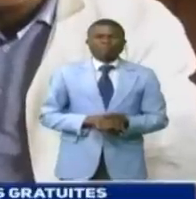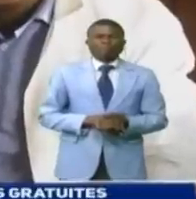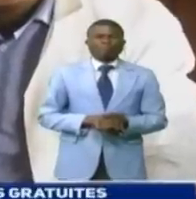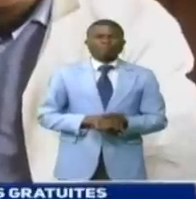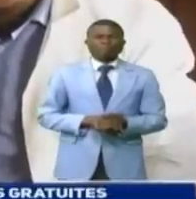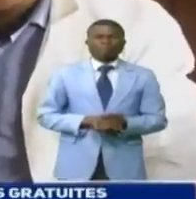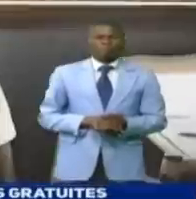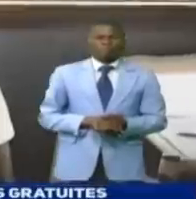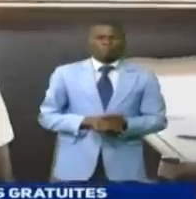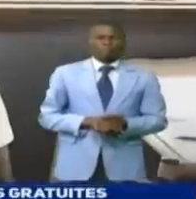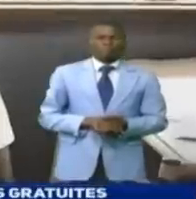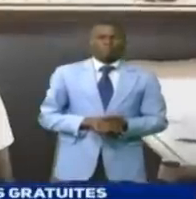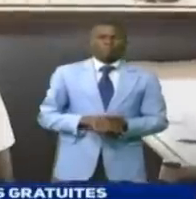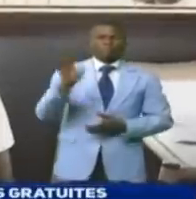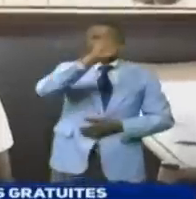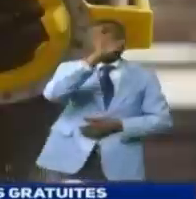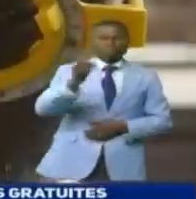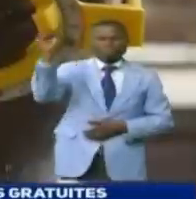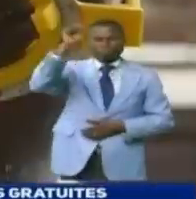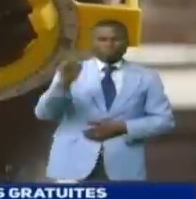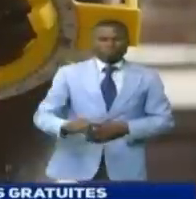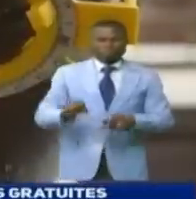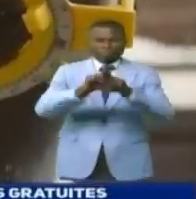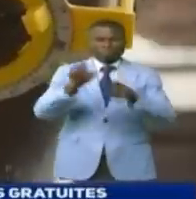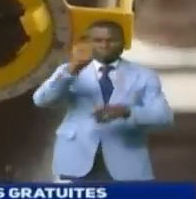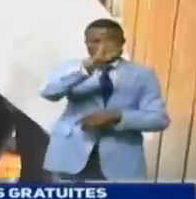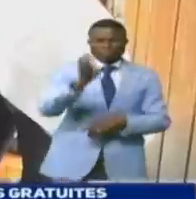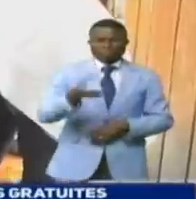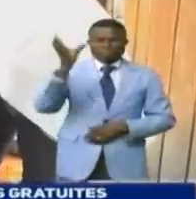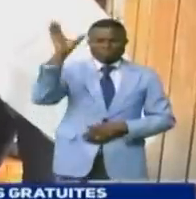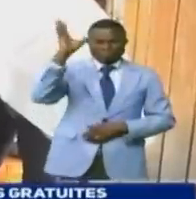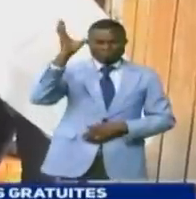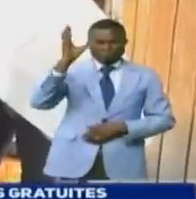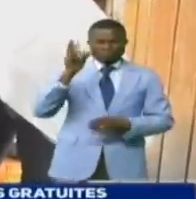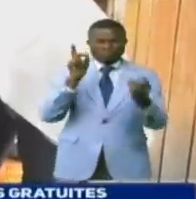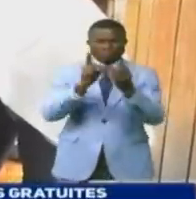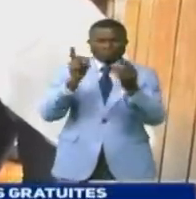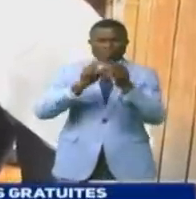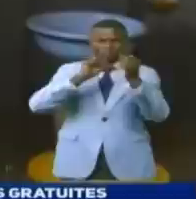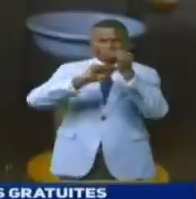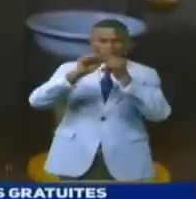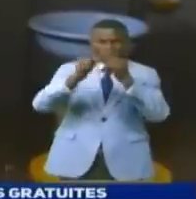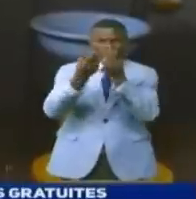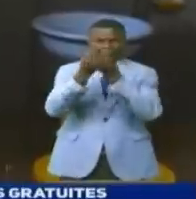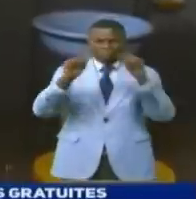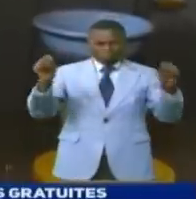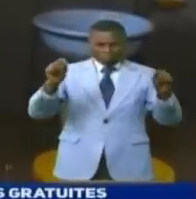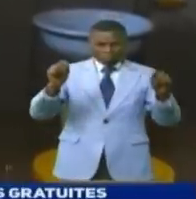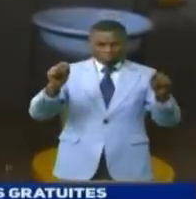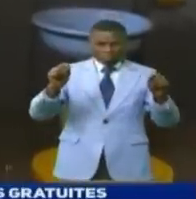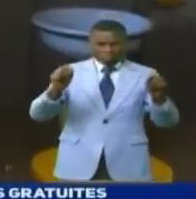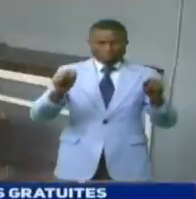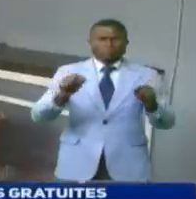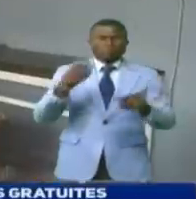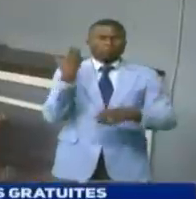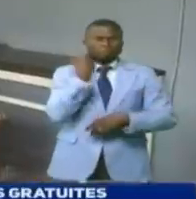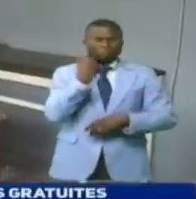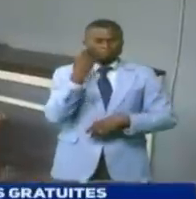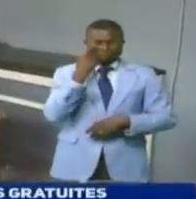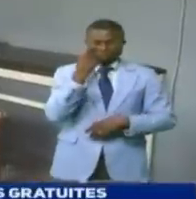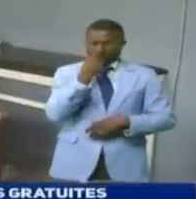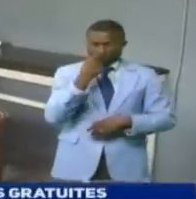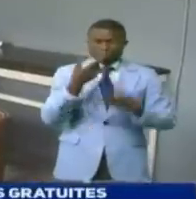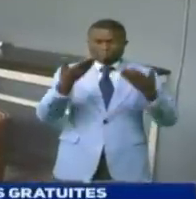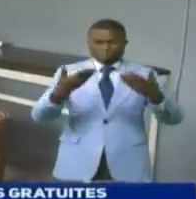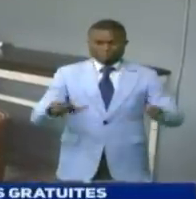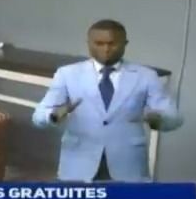Kinshasa, Selemba, Okalamu et Makala, la campagne des consultations médicales gratuites consacrée essentiellement à l'ophtalmologie a été